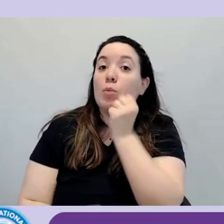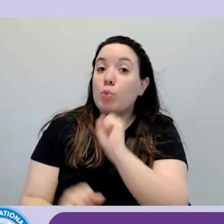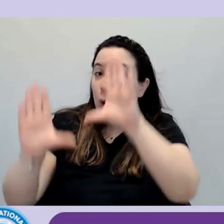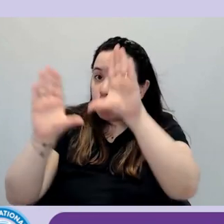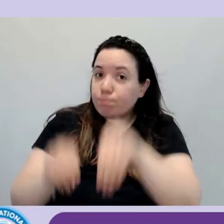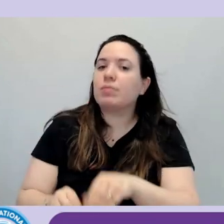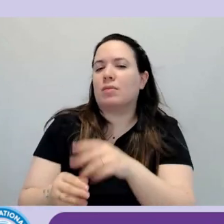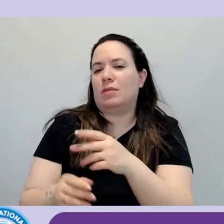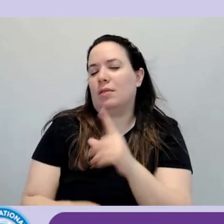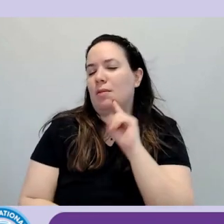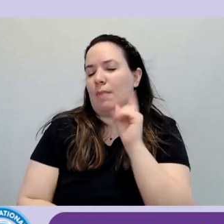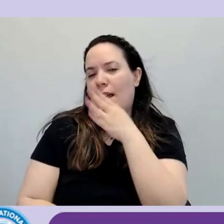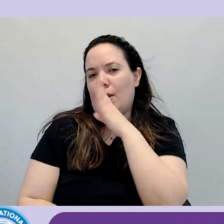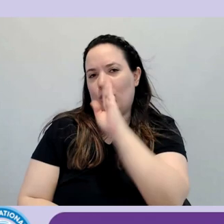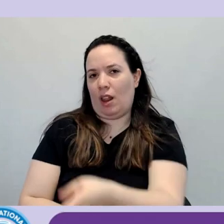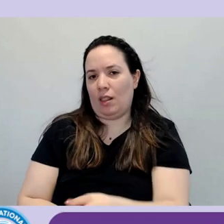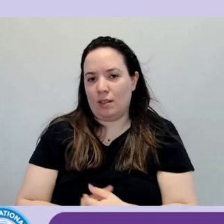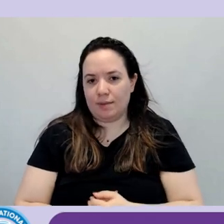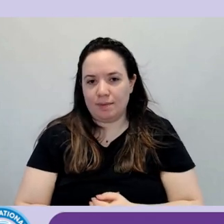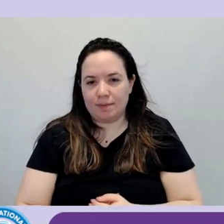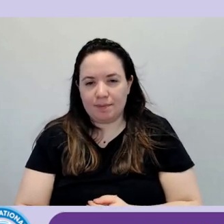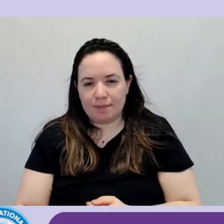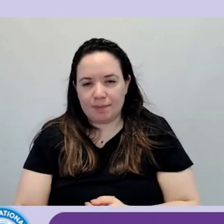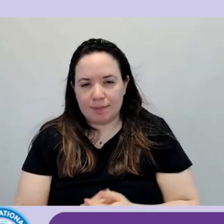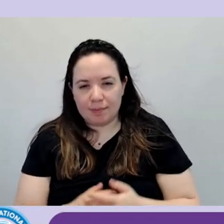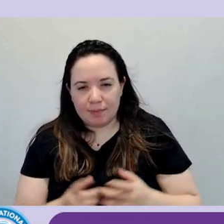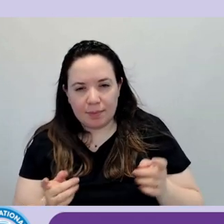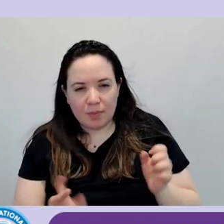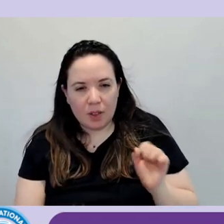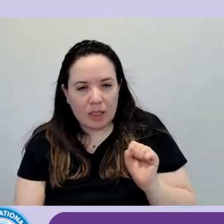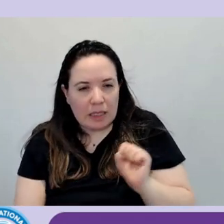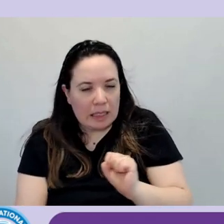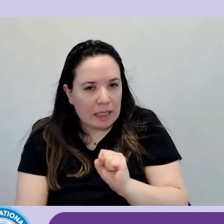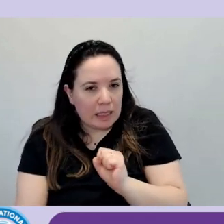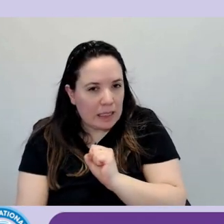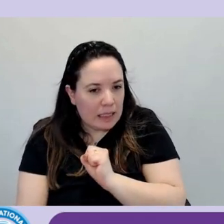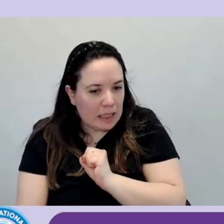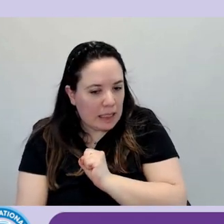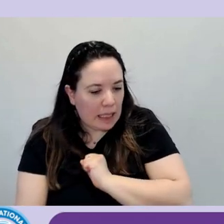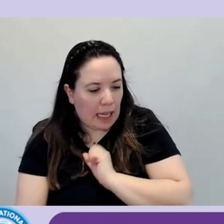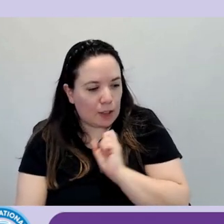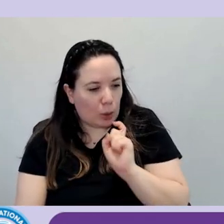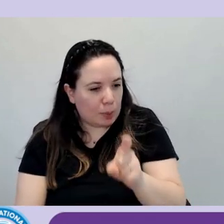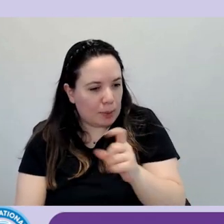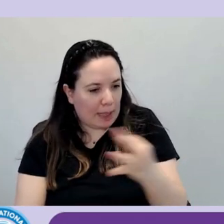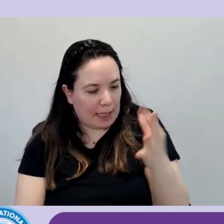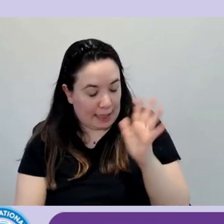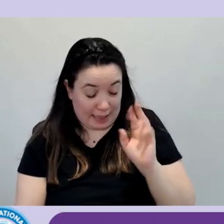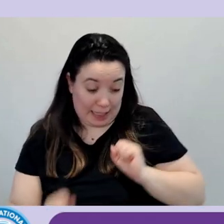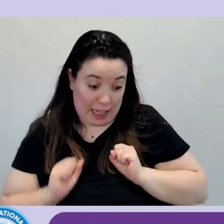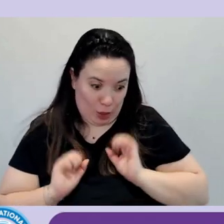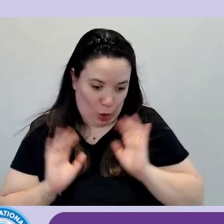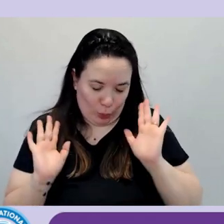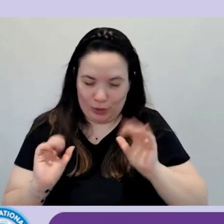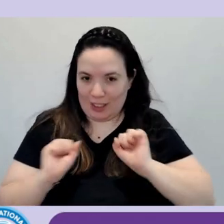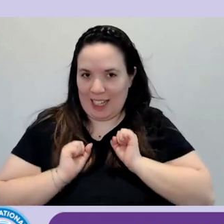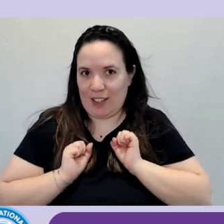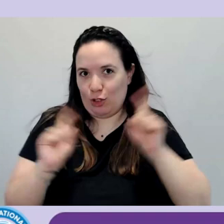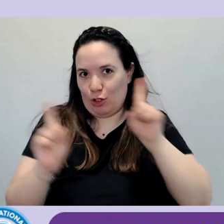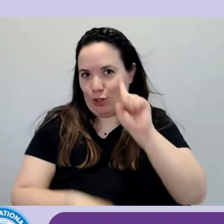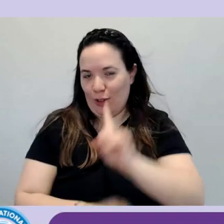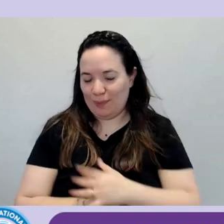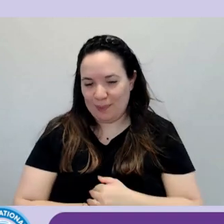se puoi No direi che credo di aver fatto le cose per bene credo eh Ok perfetto credo però non lo